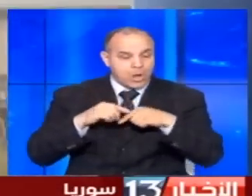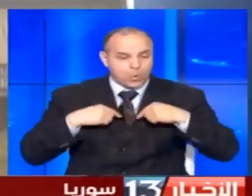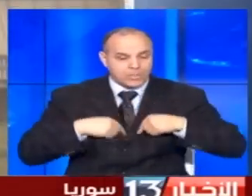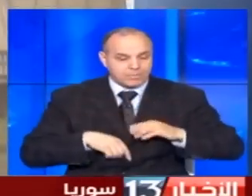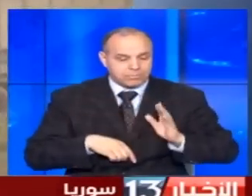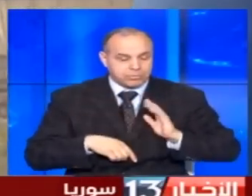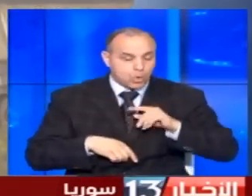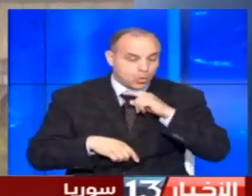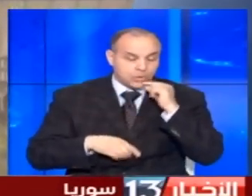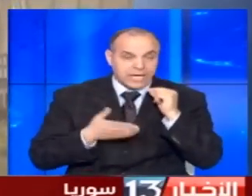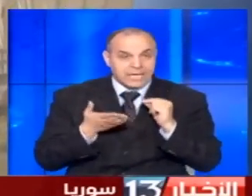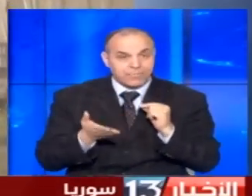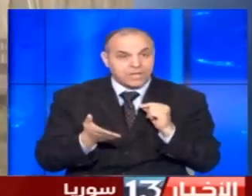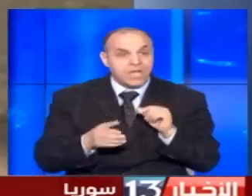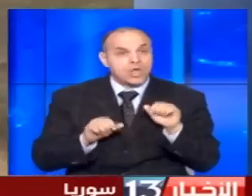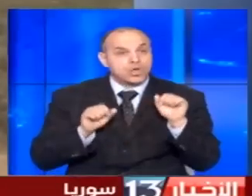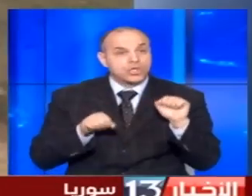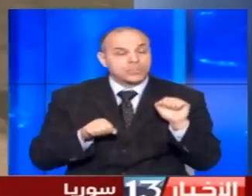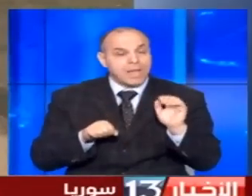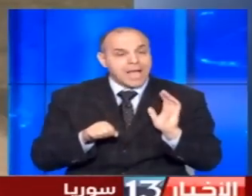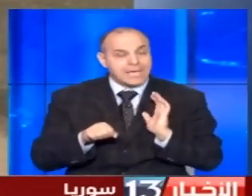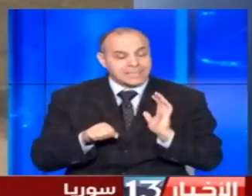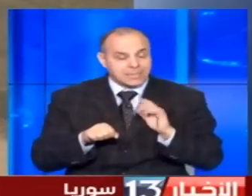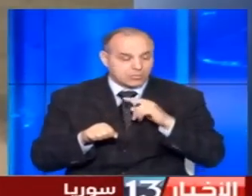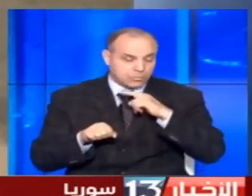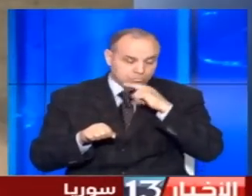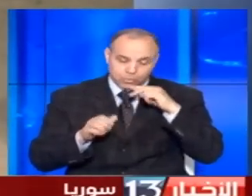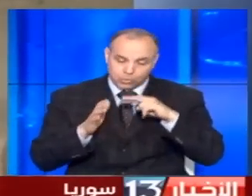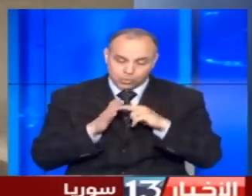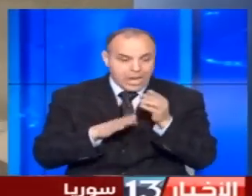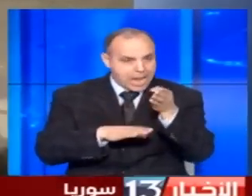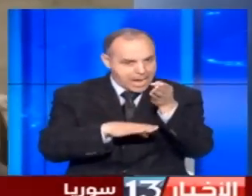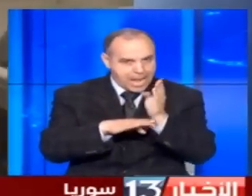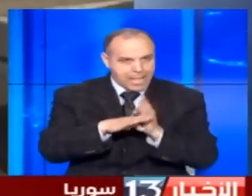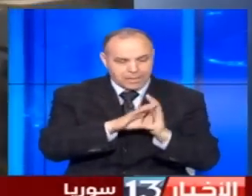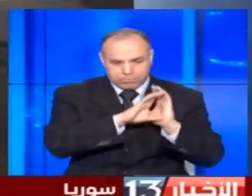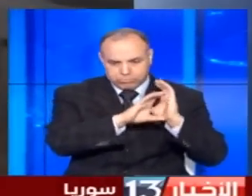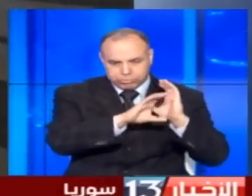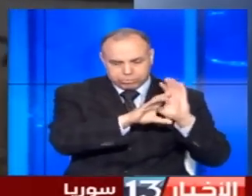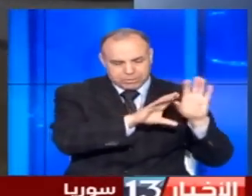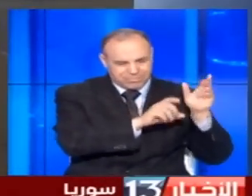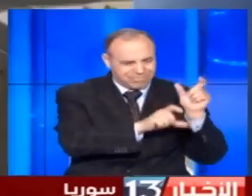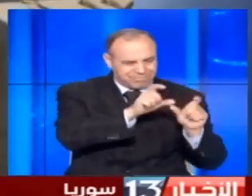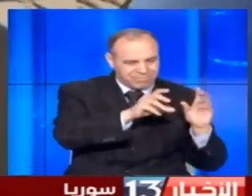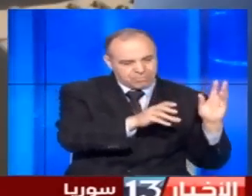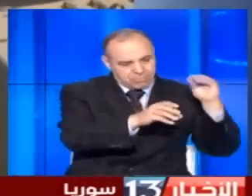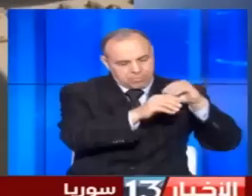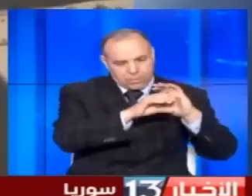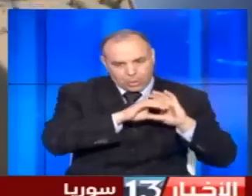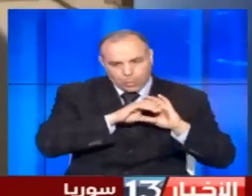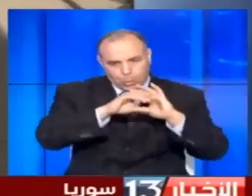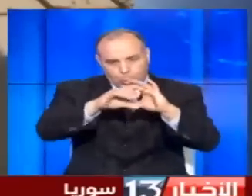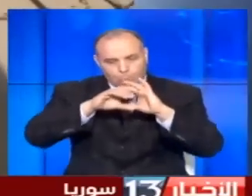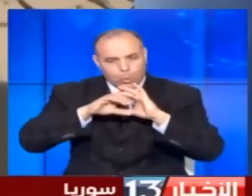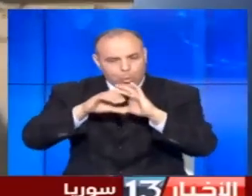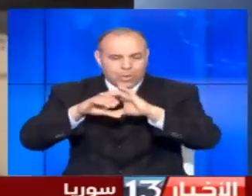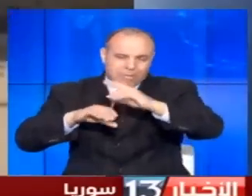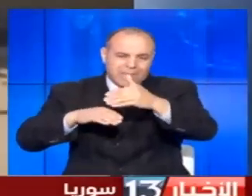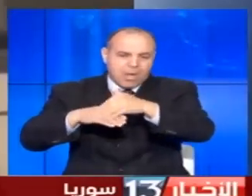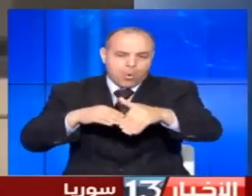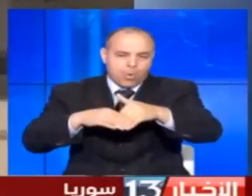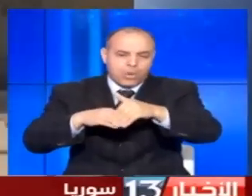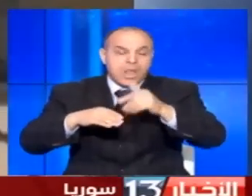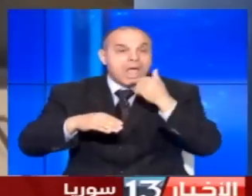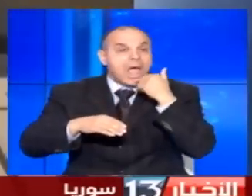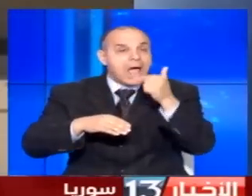الدفاع الروسيه ان القوات الروسيه والسوريه جهزت حافلات لنقل اللاجئين في المخيم بمنطقه الركبان